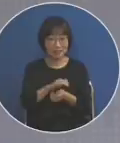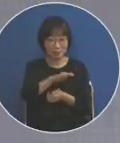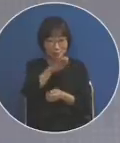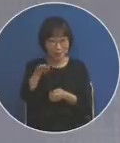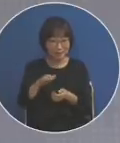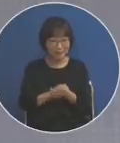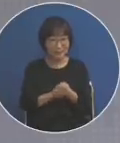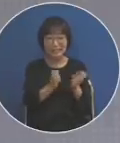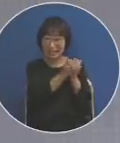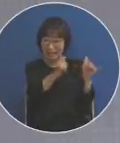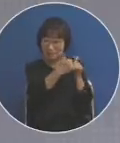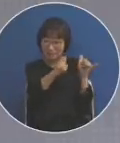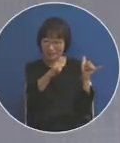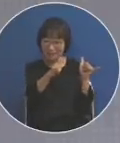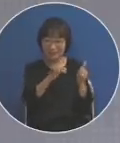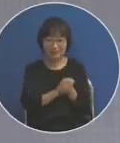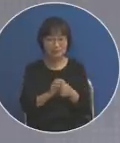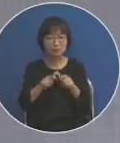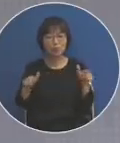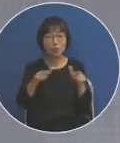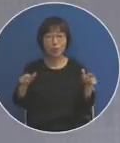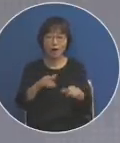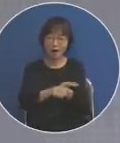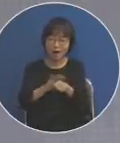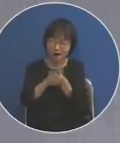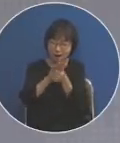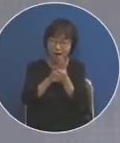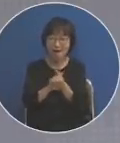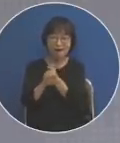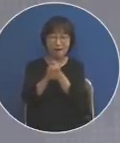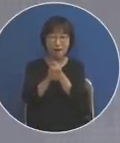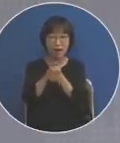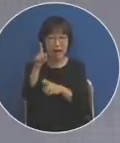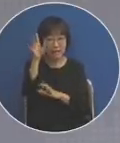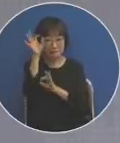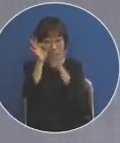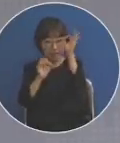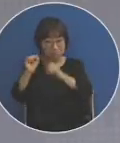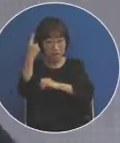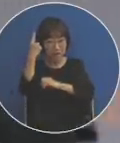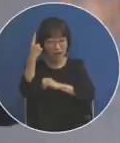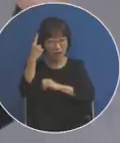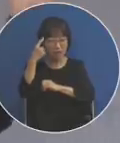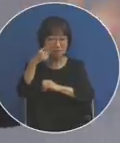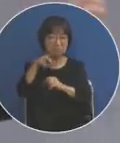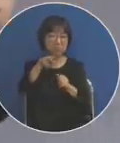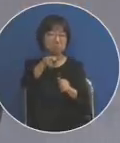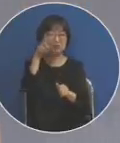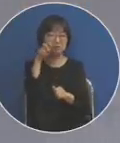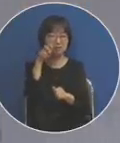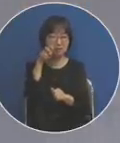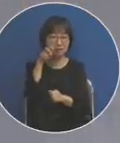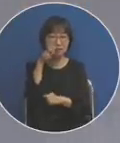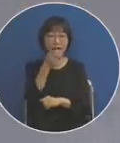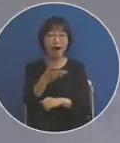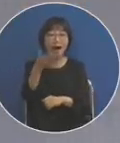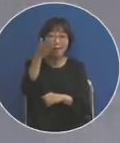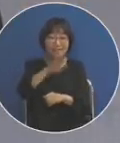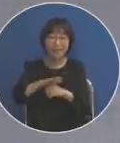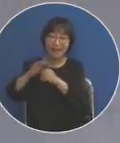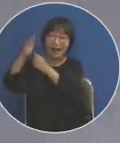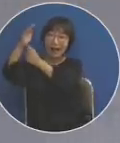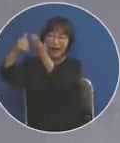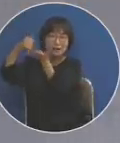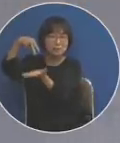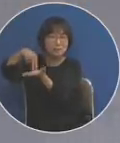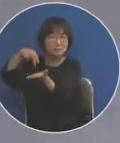배신합니다. Even if you do 100 things right, if you do one mistake, that people will overcome you. 하나님은 여러분이 99가지를 잘못했는데 한 가지만